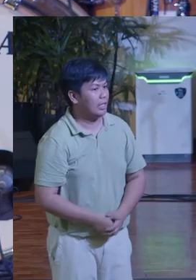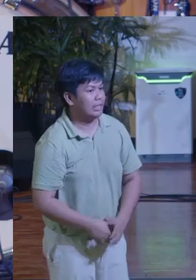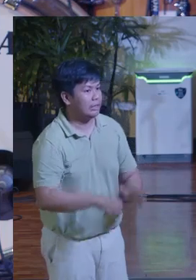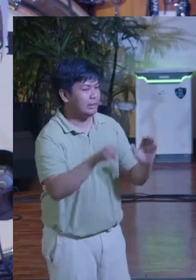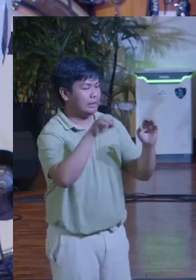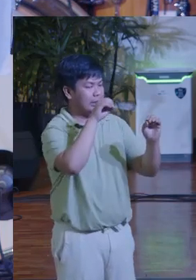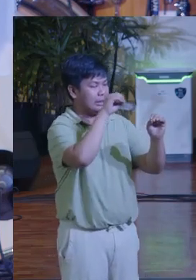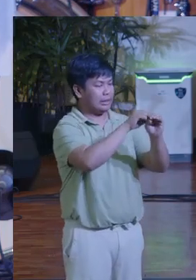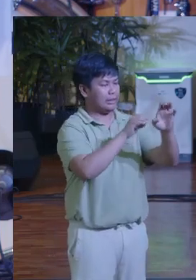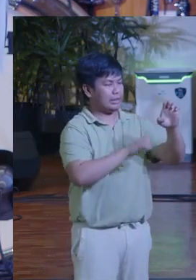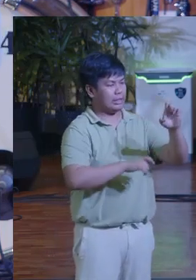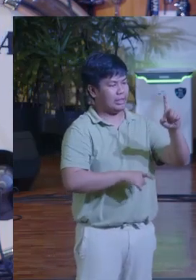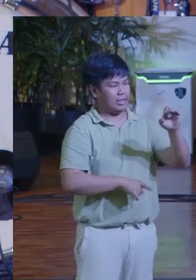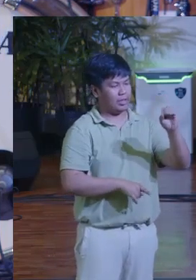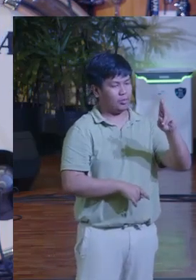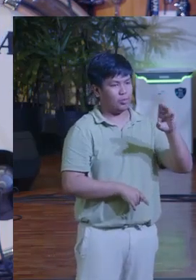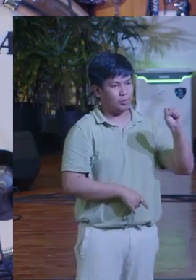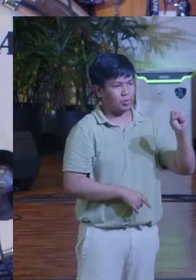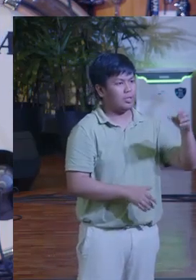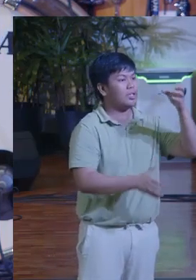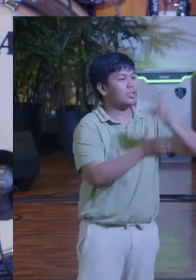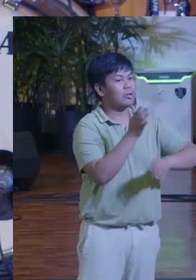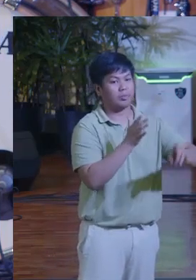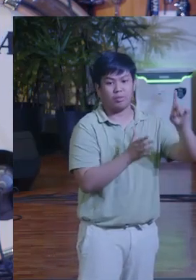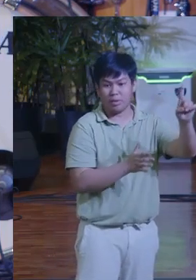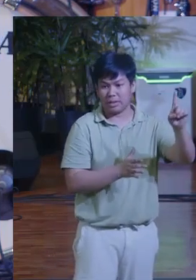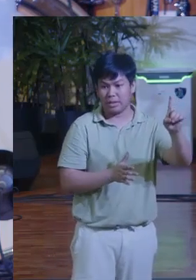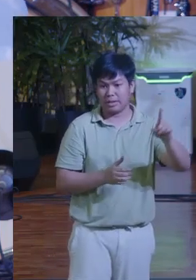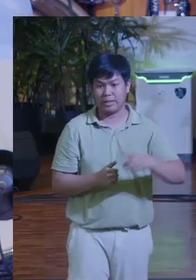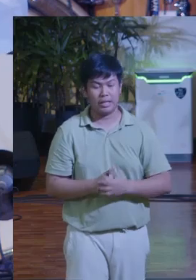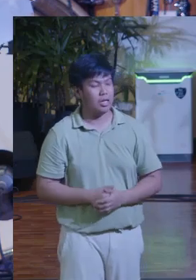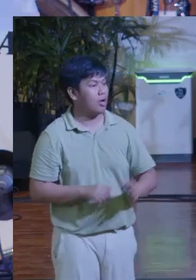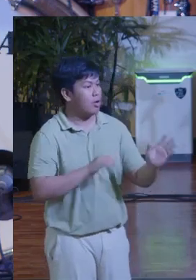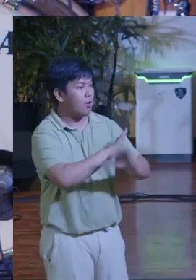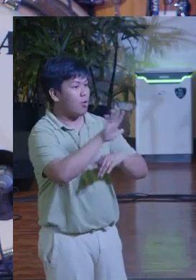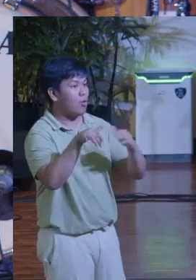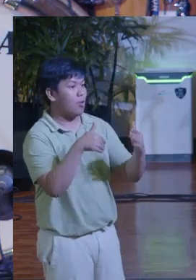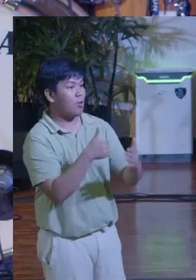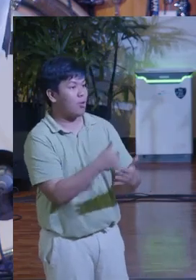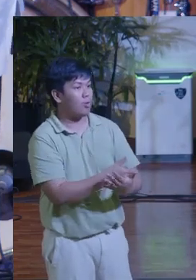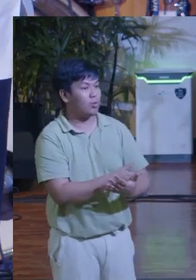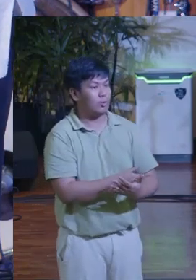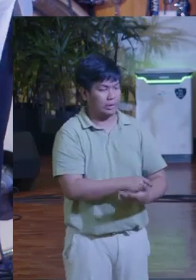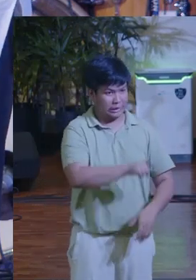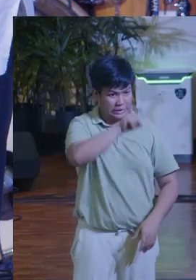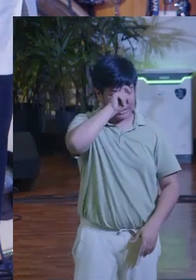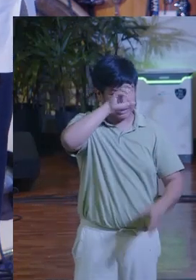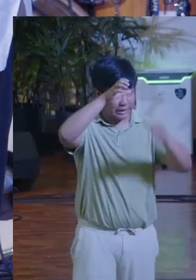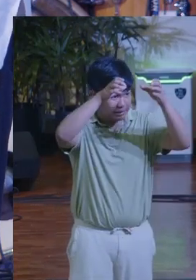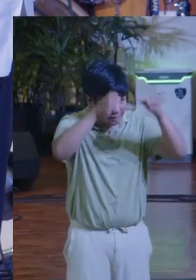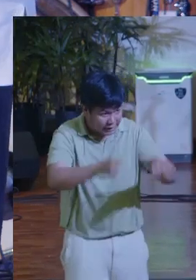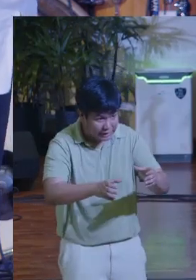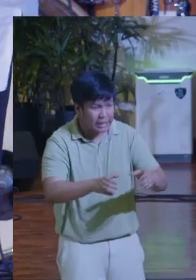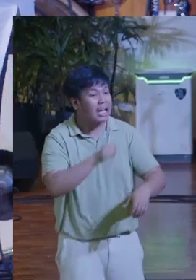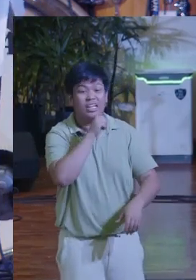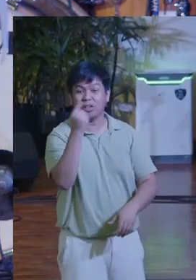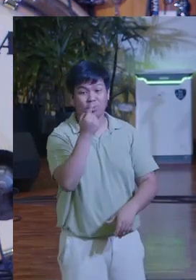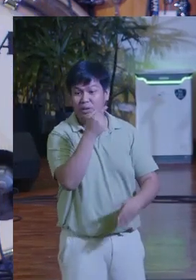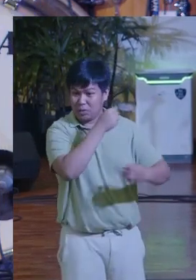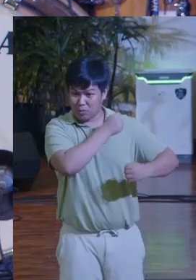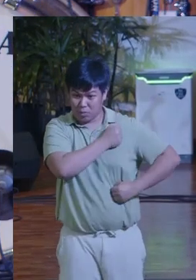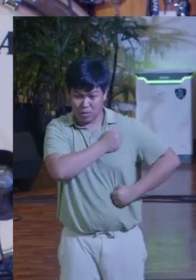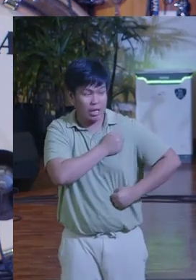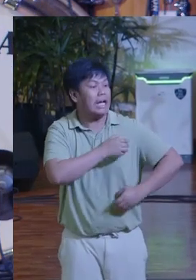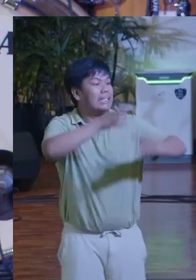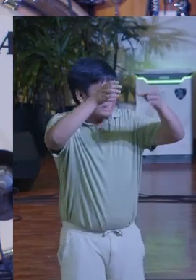Exodus chapter 1 verse 22, inutusan na rin ni Pharaoh ang lahat ng Egyptian na kapag meron silang